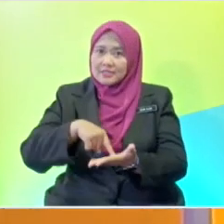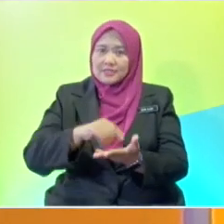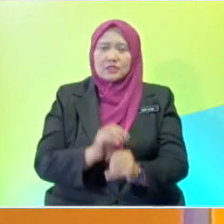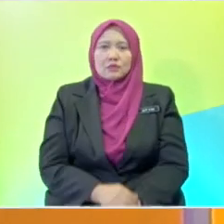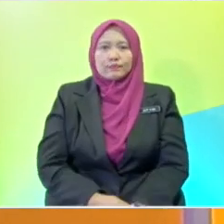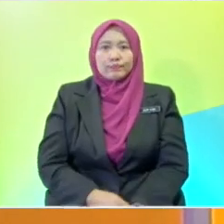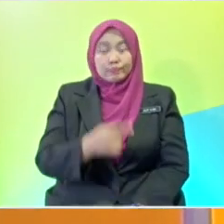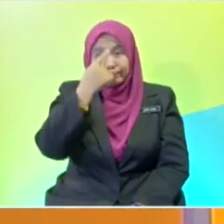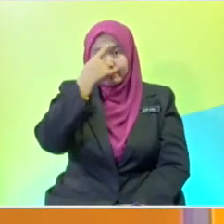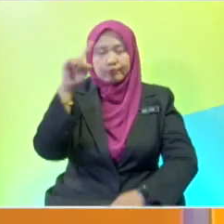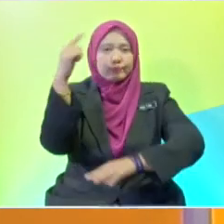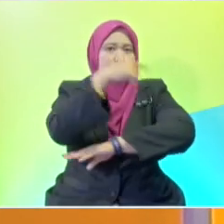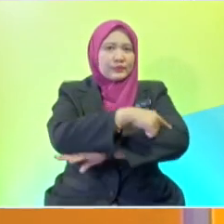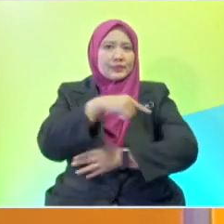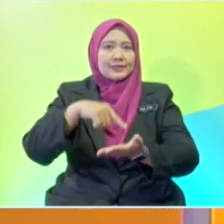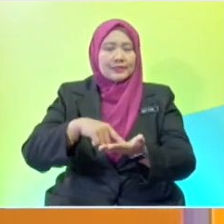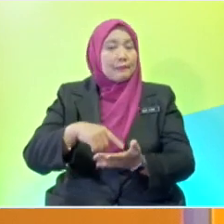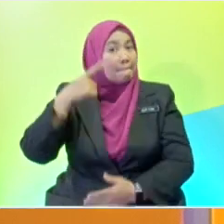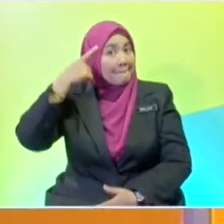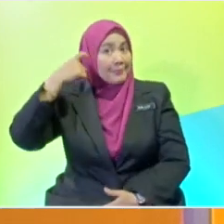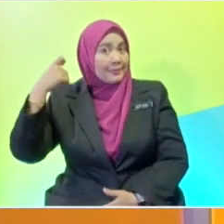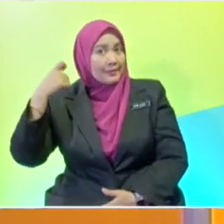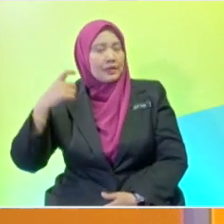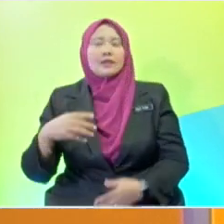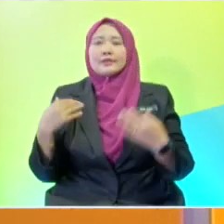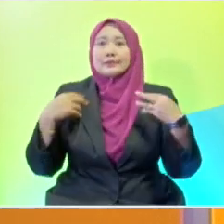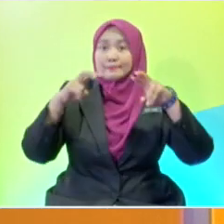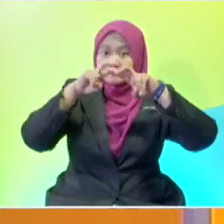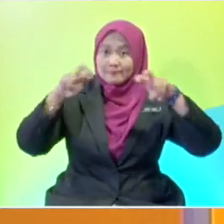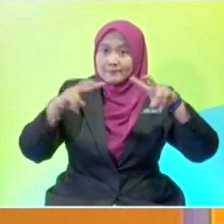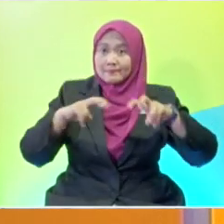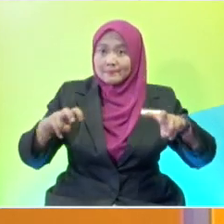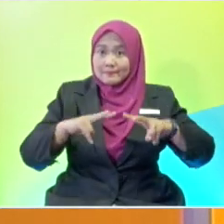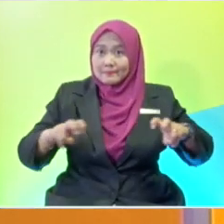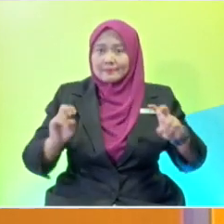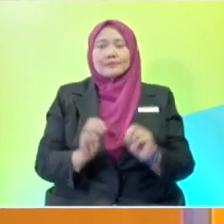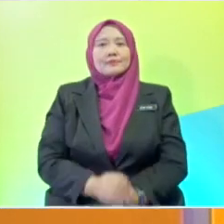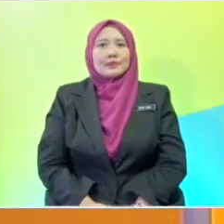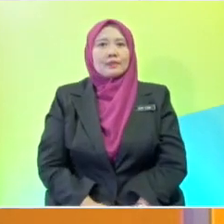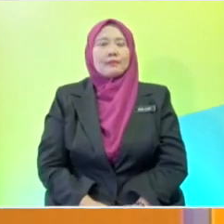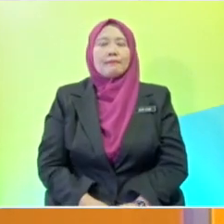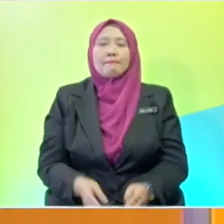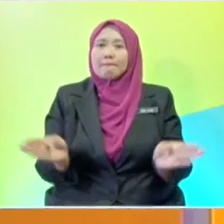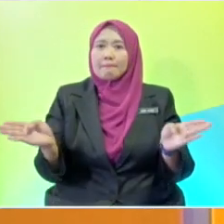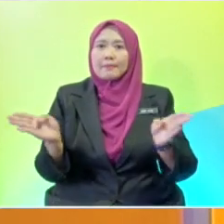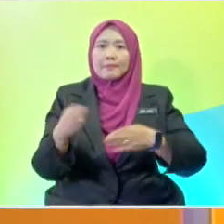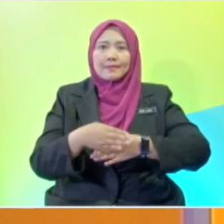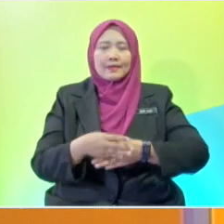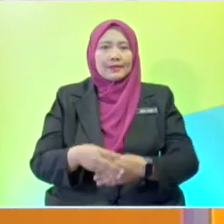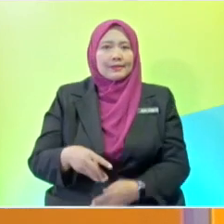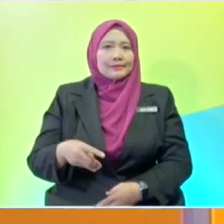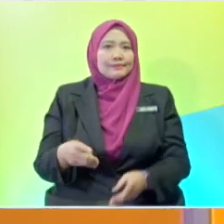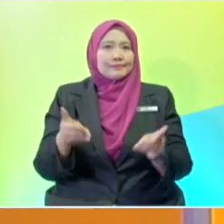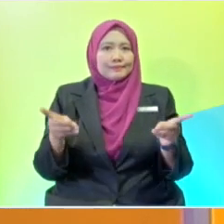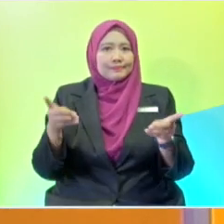hari ini sebenarnya sangat menarik yaitu peta taksiran jadi kita mulaikan dulu dengan pengenalan kepada mata pelajaran ini